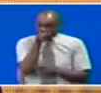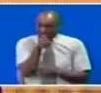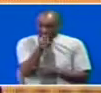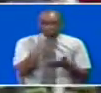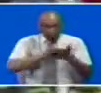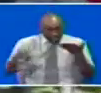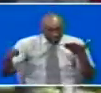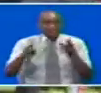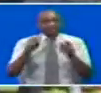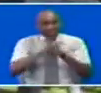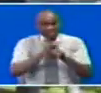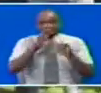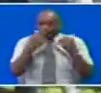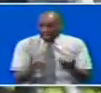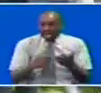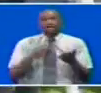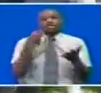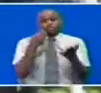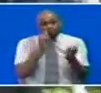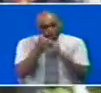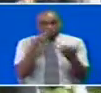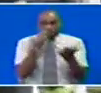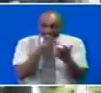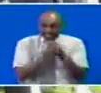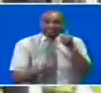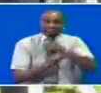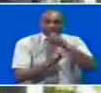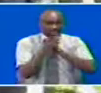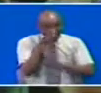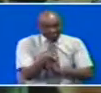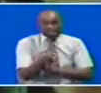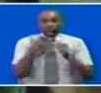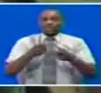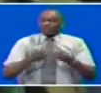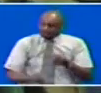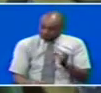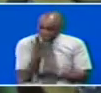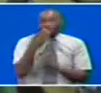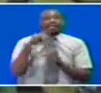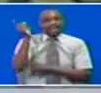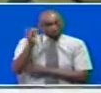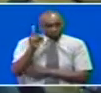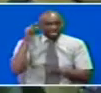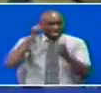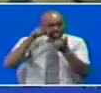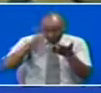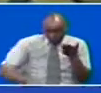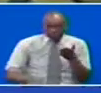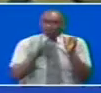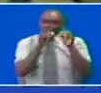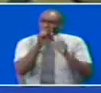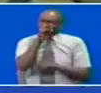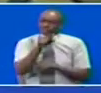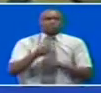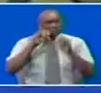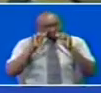moja linalodhaminiwa na kampuni ya Sports Pesa limezinduliwa mapema hii leo hapa jijini Nairobi, lengo kuu likiwa ni kuwapa wakufunzi hao